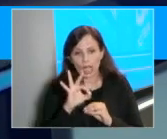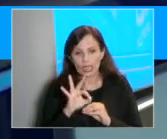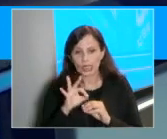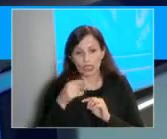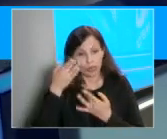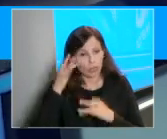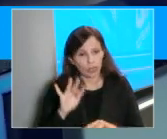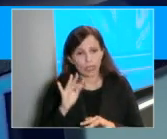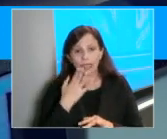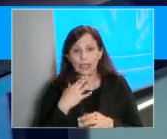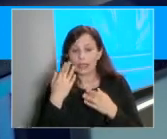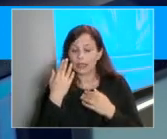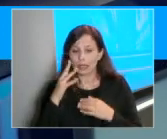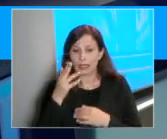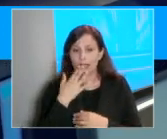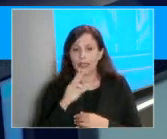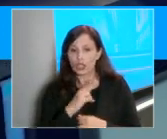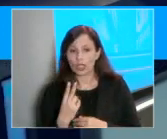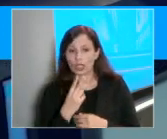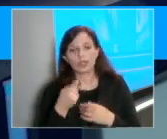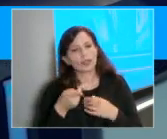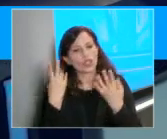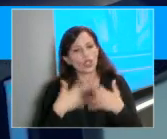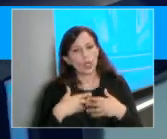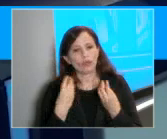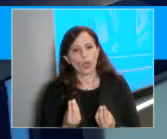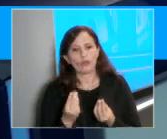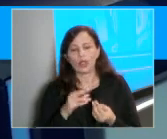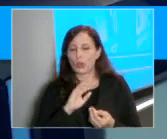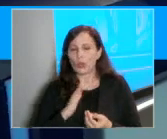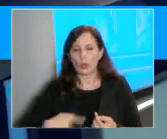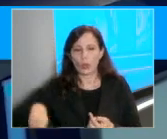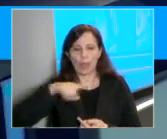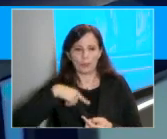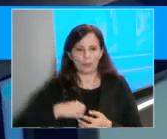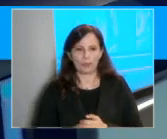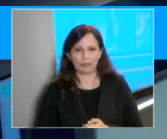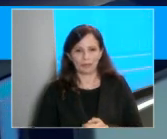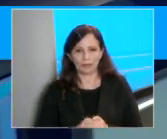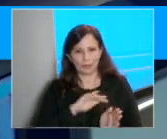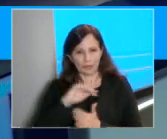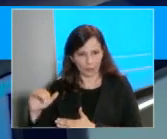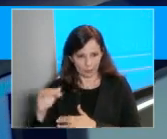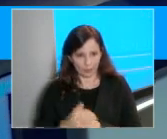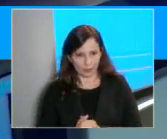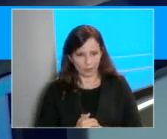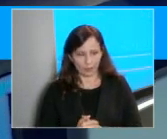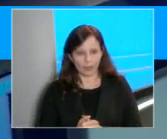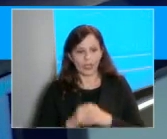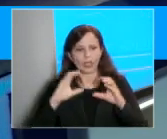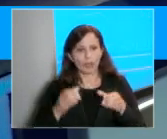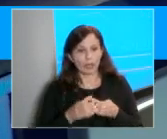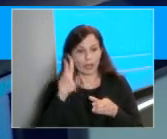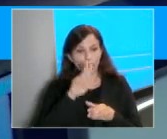לדאוג לישראל השנייה כאן בארץ, זה שילוב שיכול לעשות טוב לכולם. טוב, עכשיו, תראה, בכחול לבן, הרי יאיר לפיד הסיר